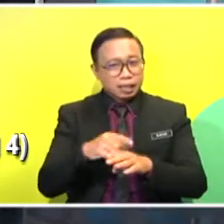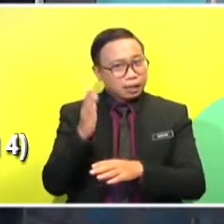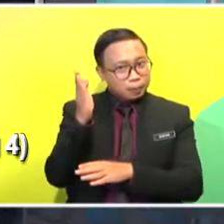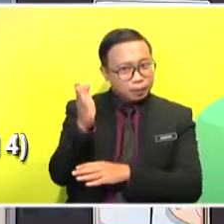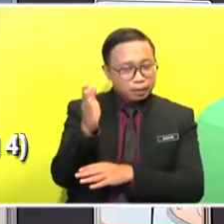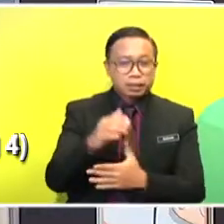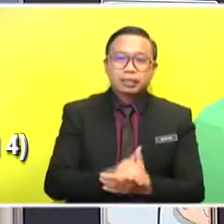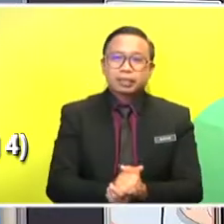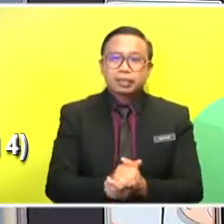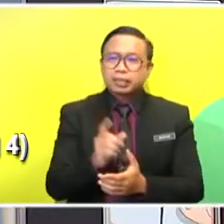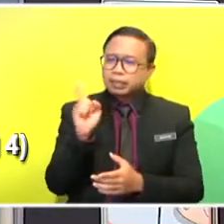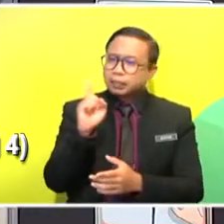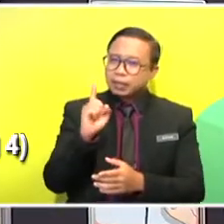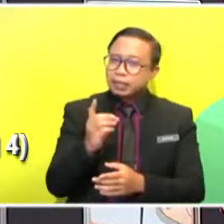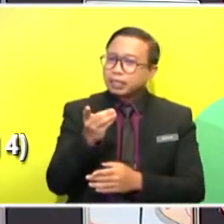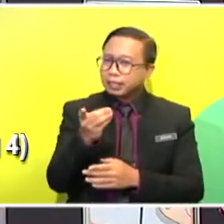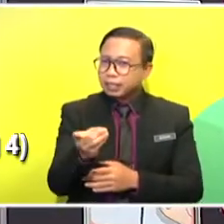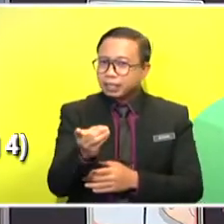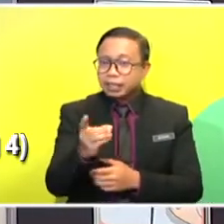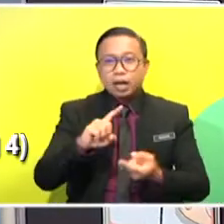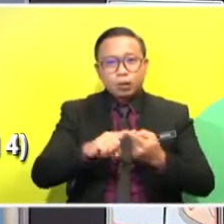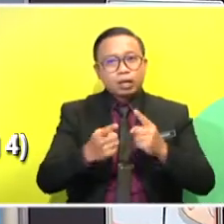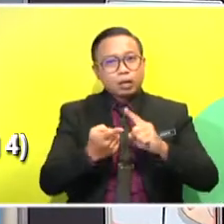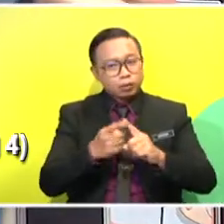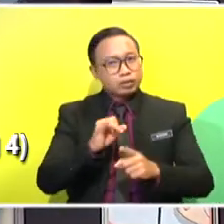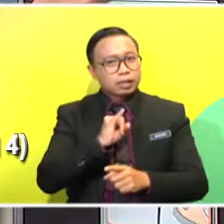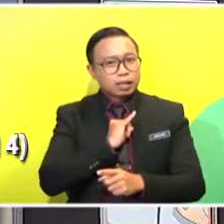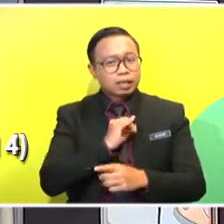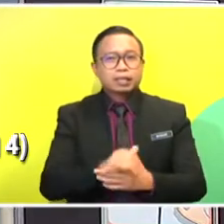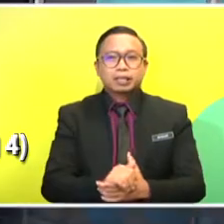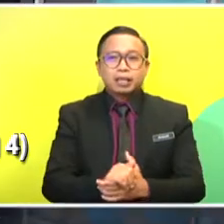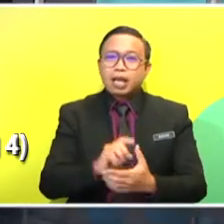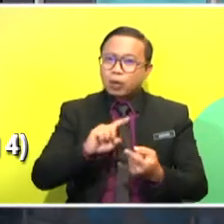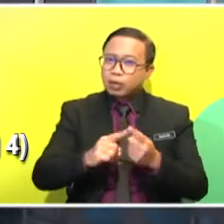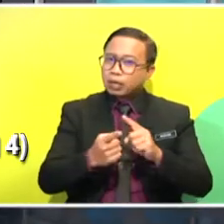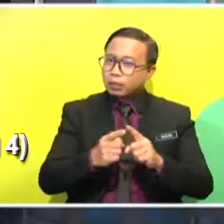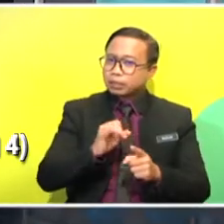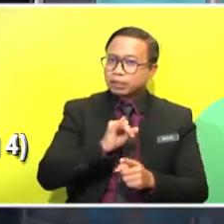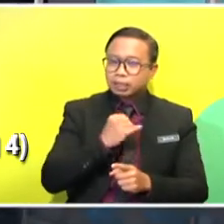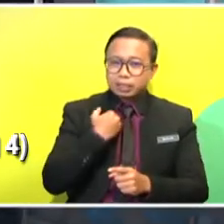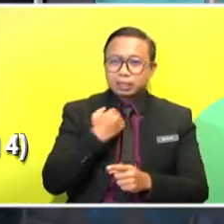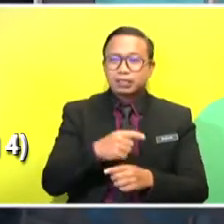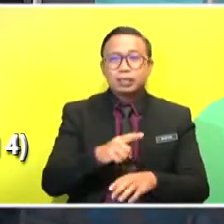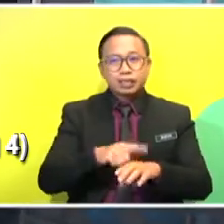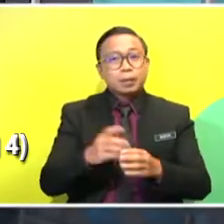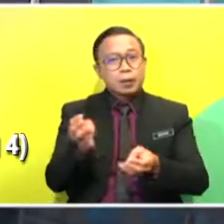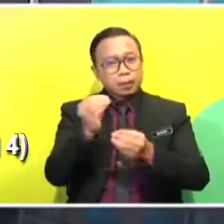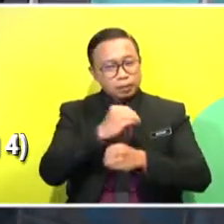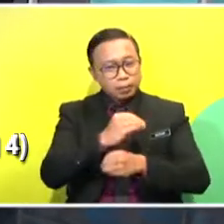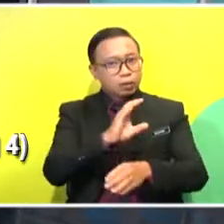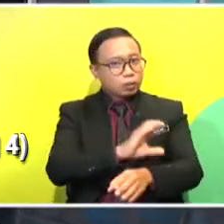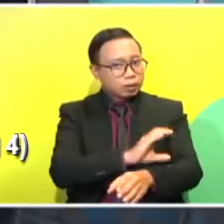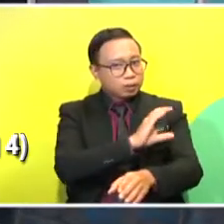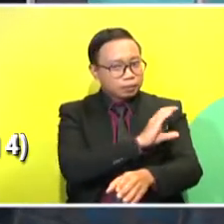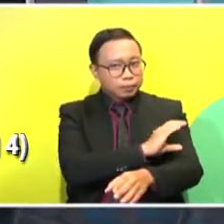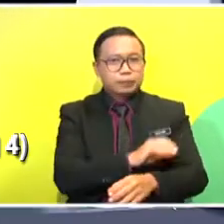hadapan. Di mana dia, kawan-kawan saya? Kawan-kawan ada di makmal